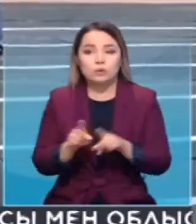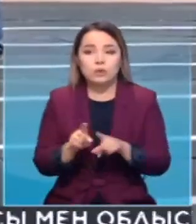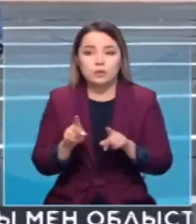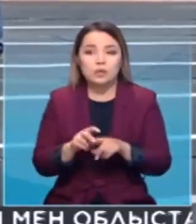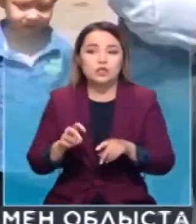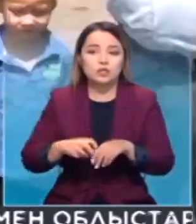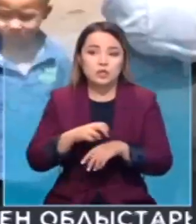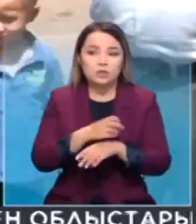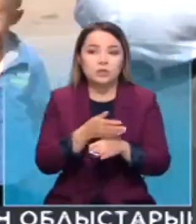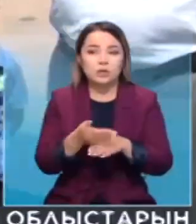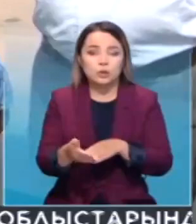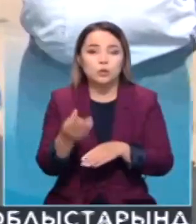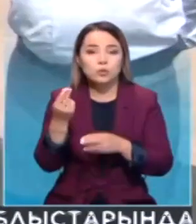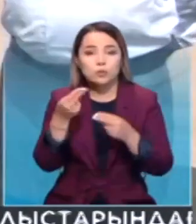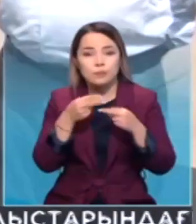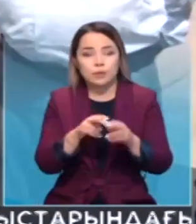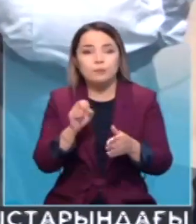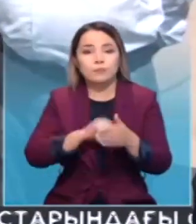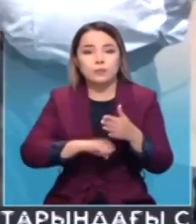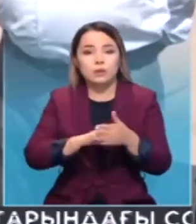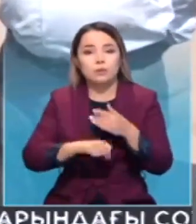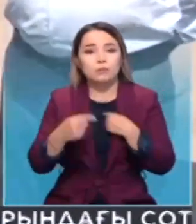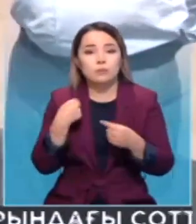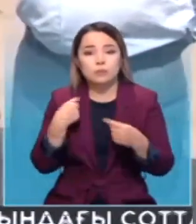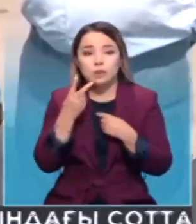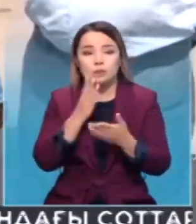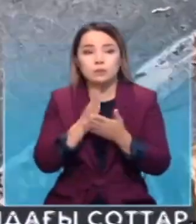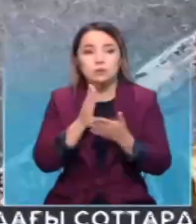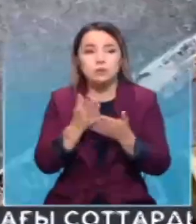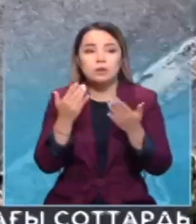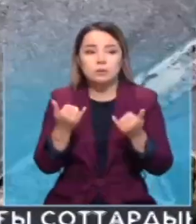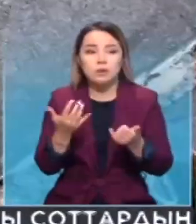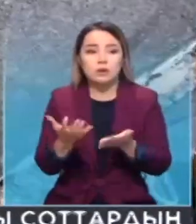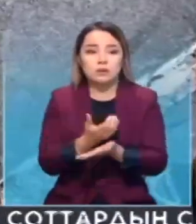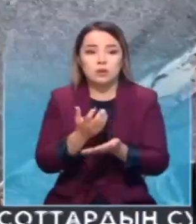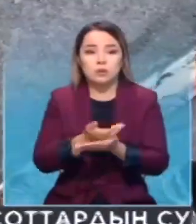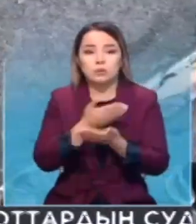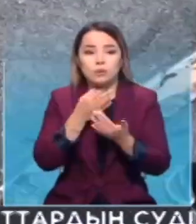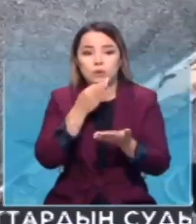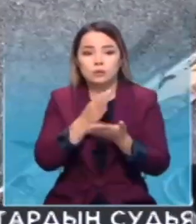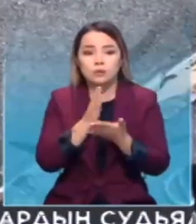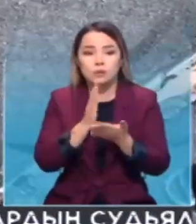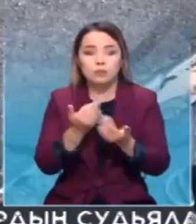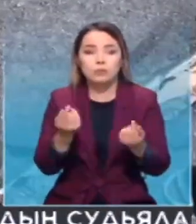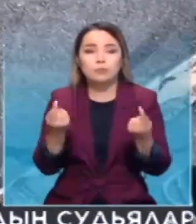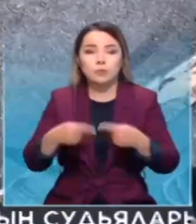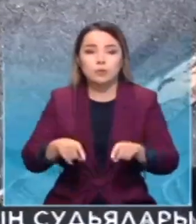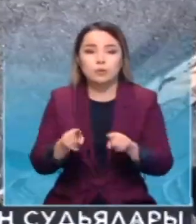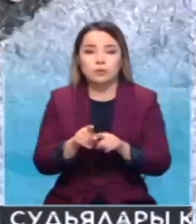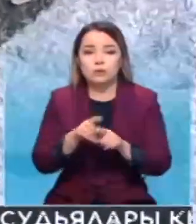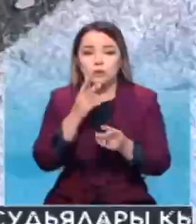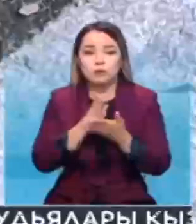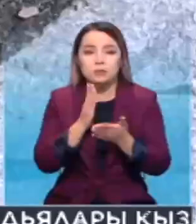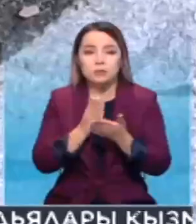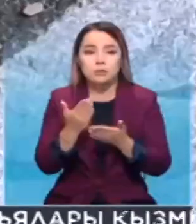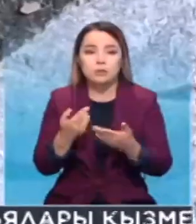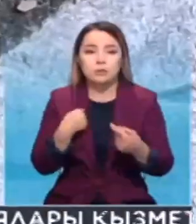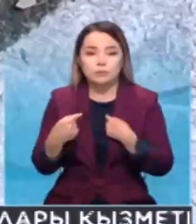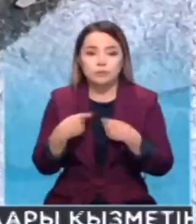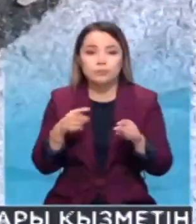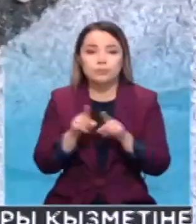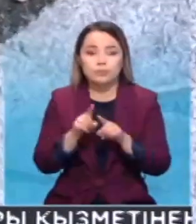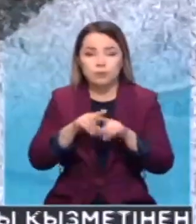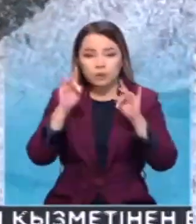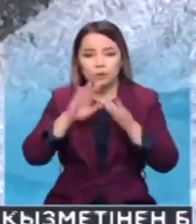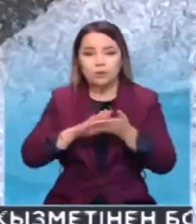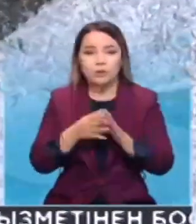шегіртке мен кешіккен субсидияның кесірі тиет. Алқап басындағы ағайын табысқа шығамыз деп тақырға отырдық деп күйінет. Енді тығырықтан шығу үшін